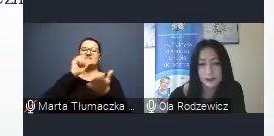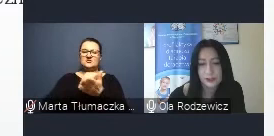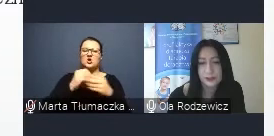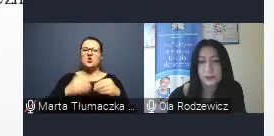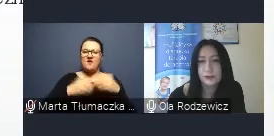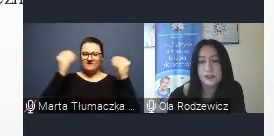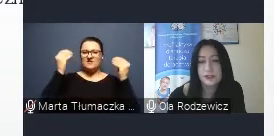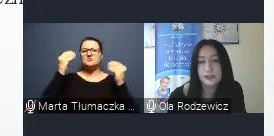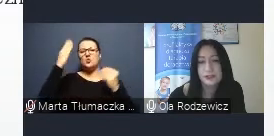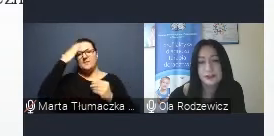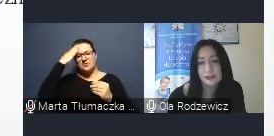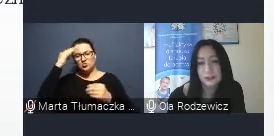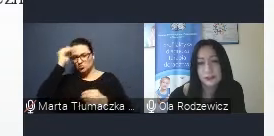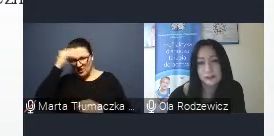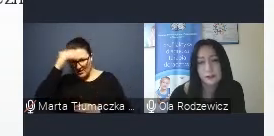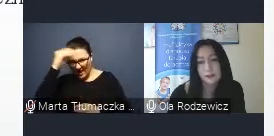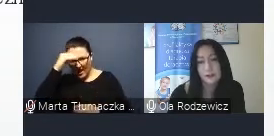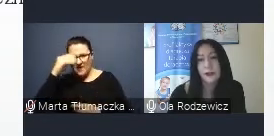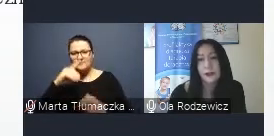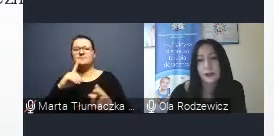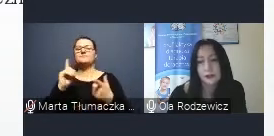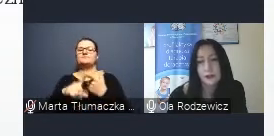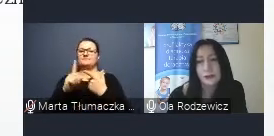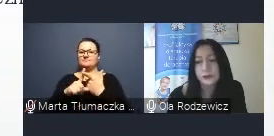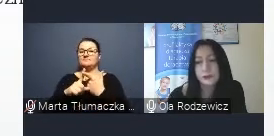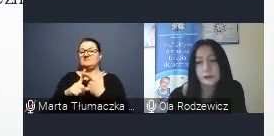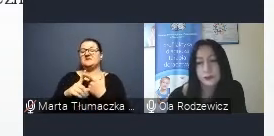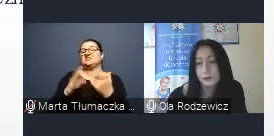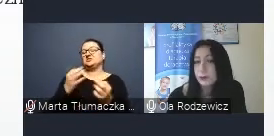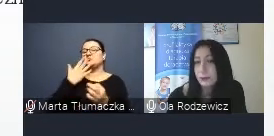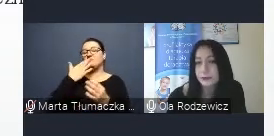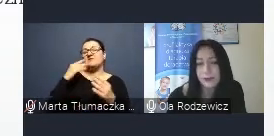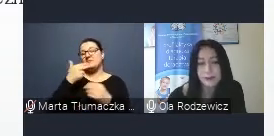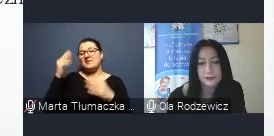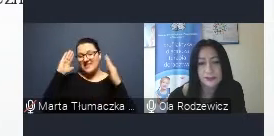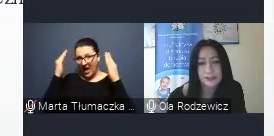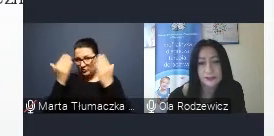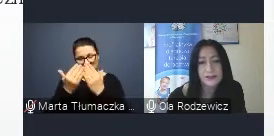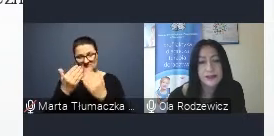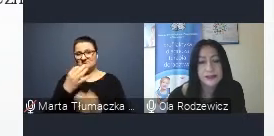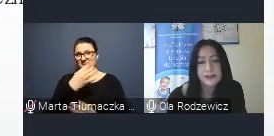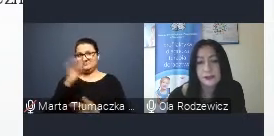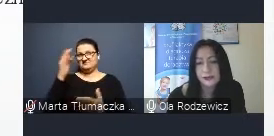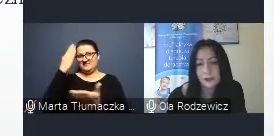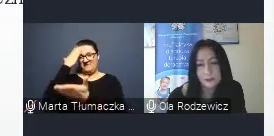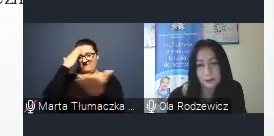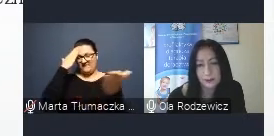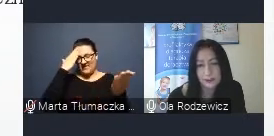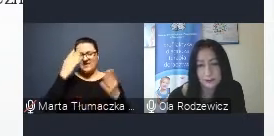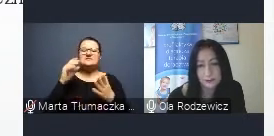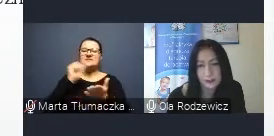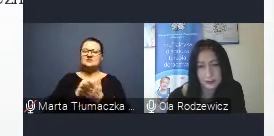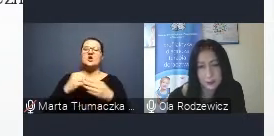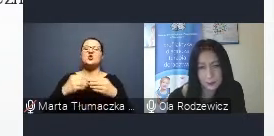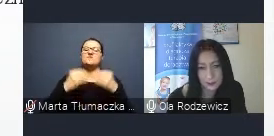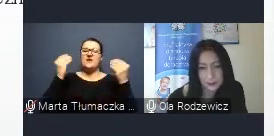umiejętność uczenia się. I drugie zajęcia dzisiaj, jeśli mówimy o autyzmie, to szczególnie pewnie Państwu znane, zajęcia rozwijające